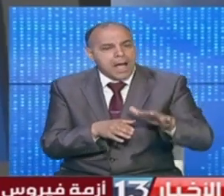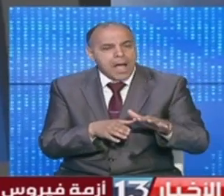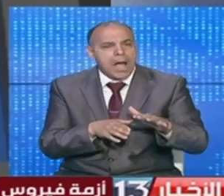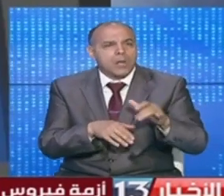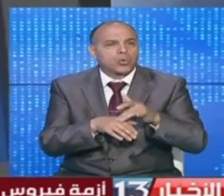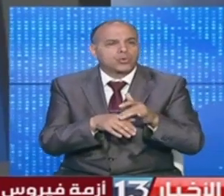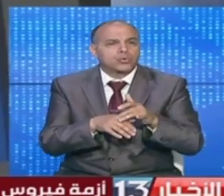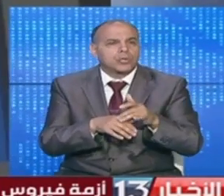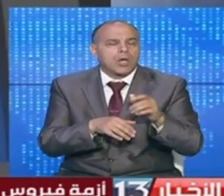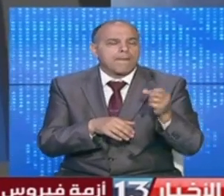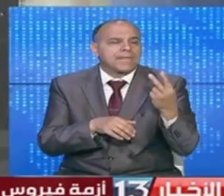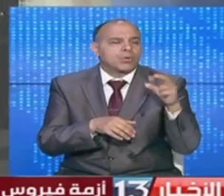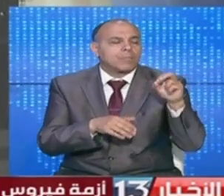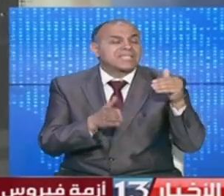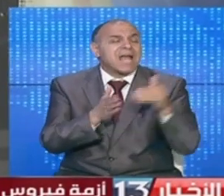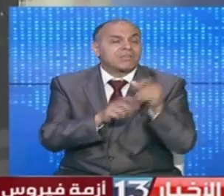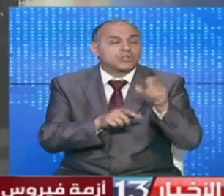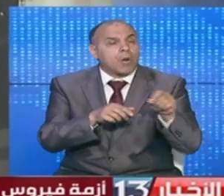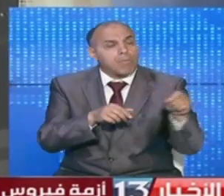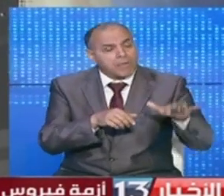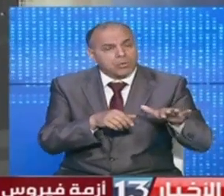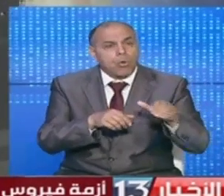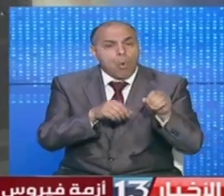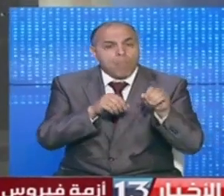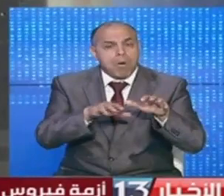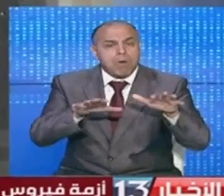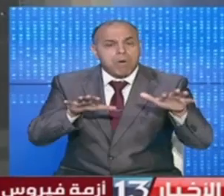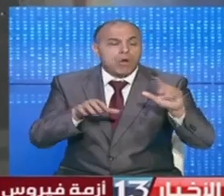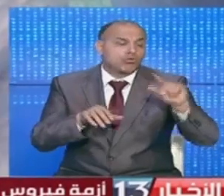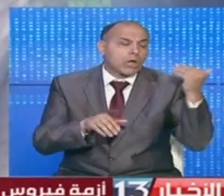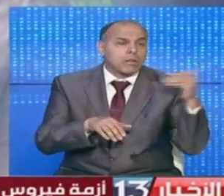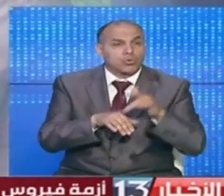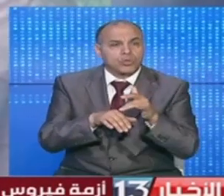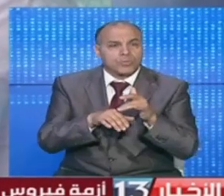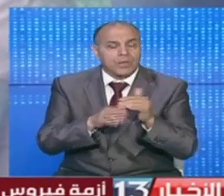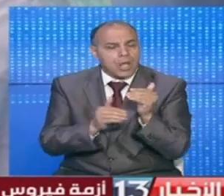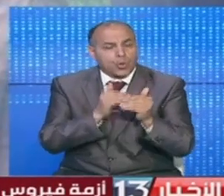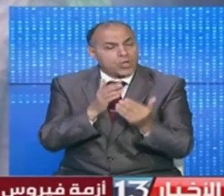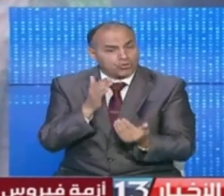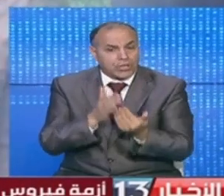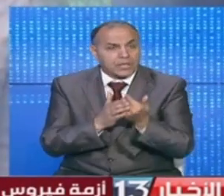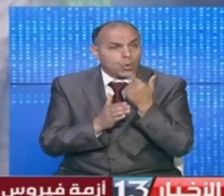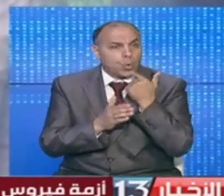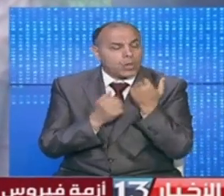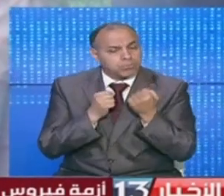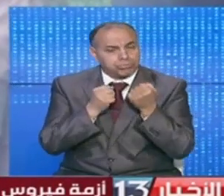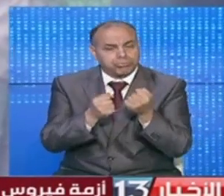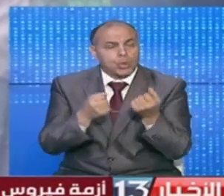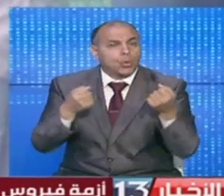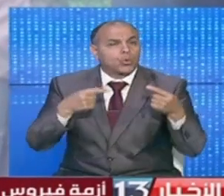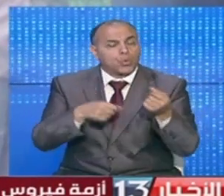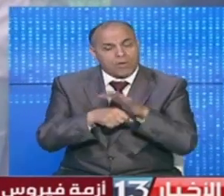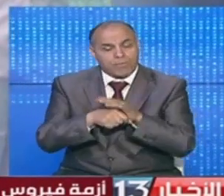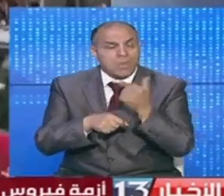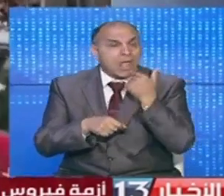من 250,000 رغم تباطؤ انتشار الوباء عن ذروته الشهر الماضي. وفي خطوة جديدة لتوحيد الجهود لمكافحة